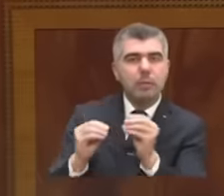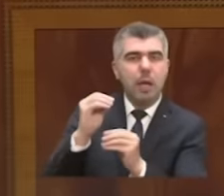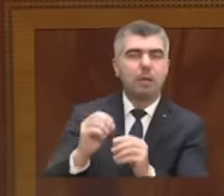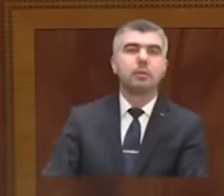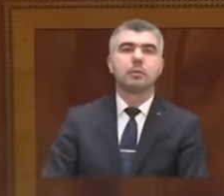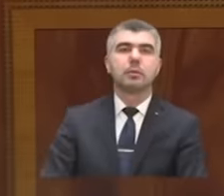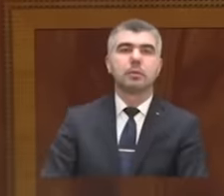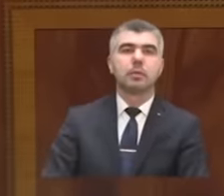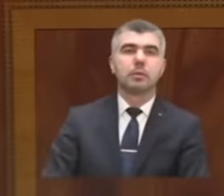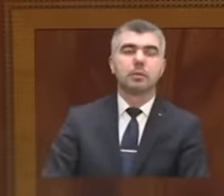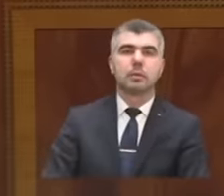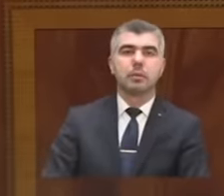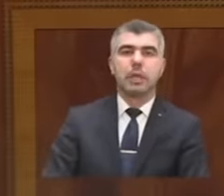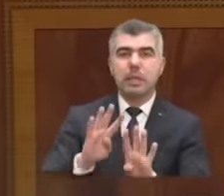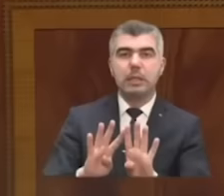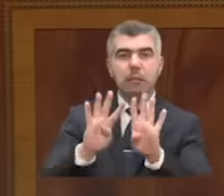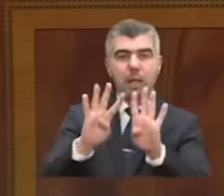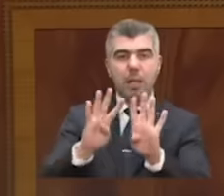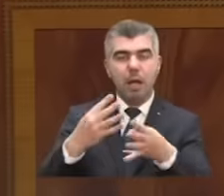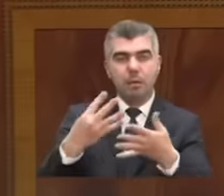لكل الأطر.